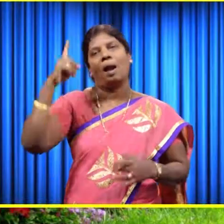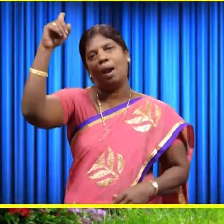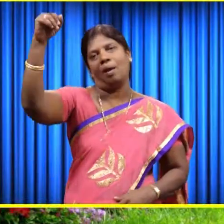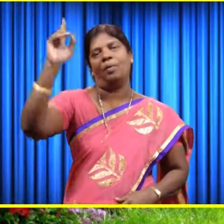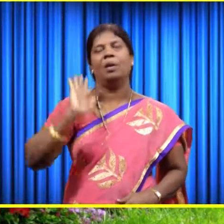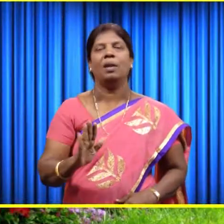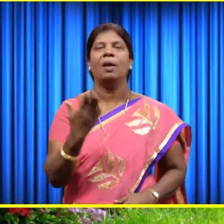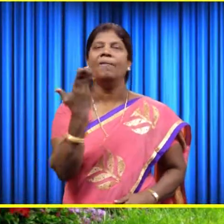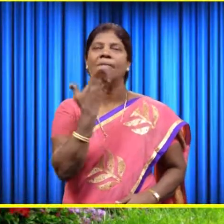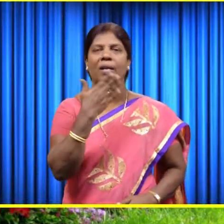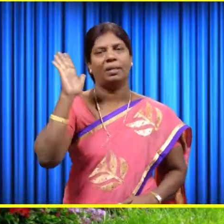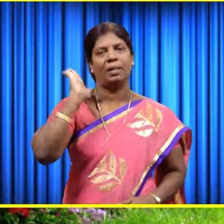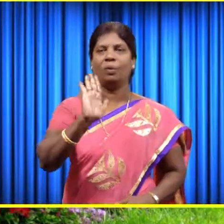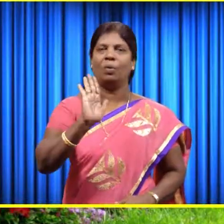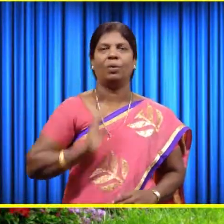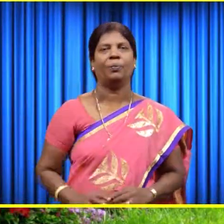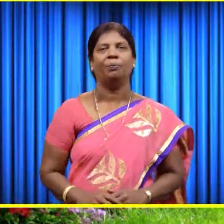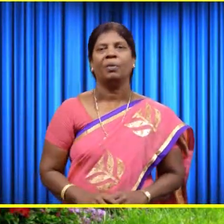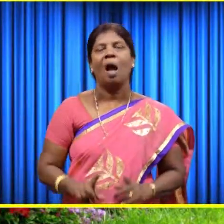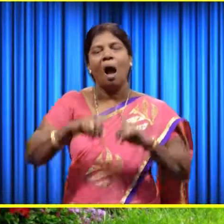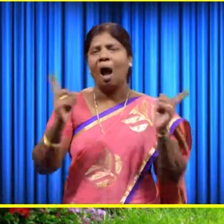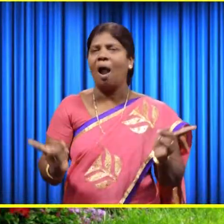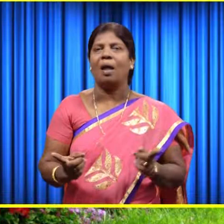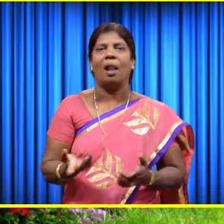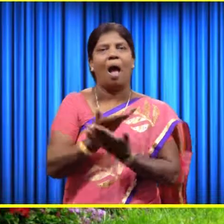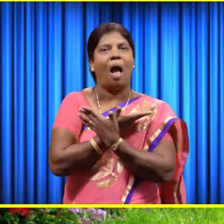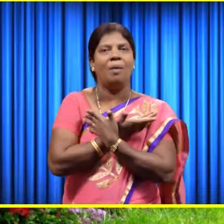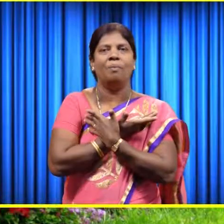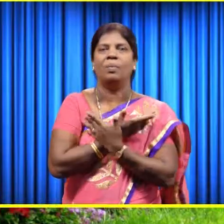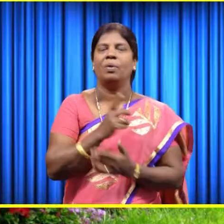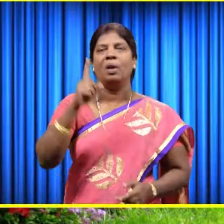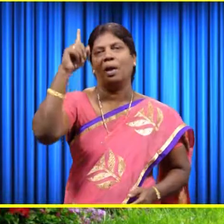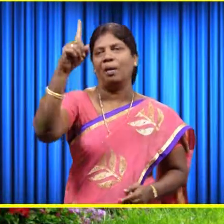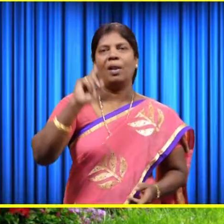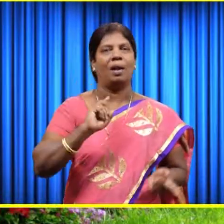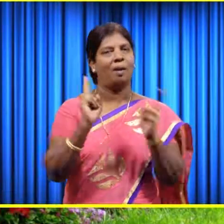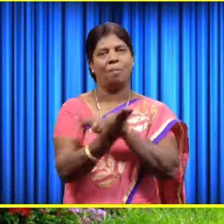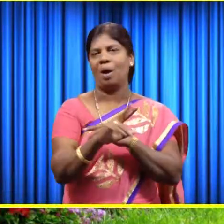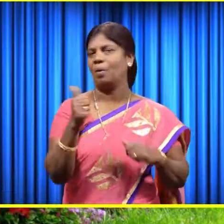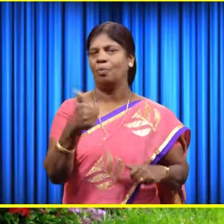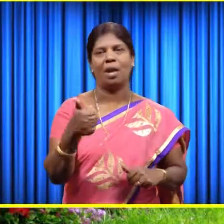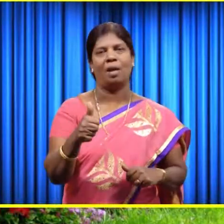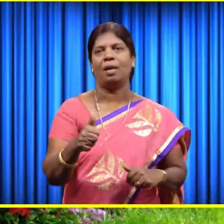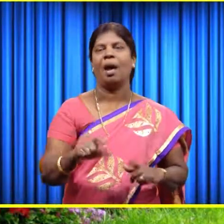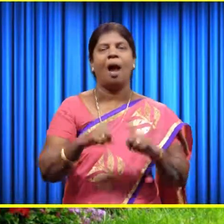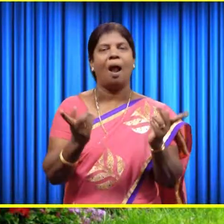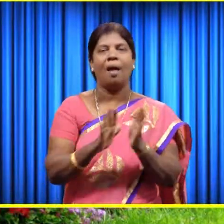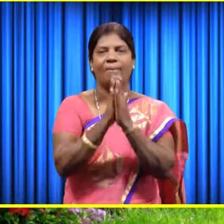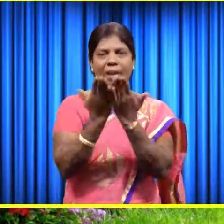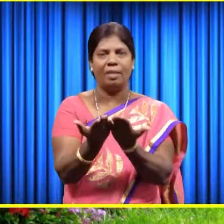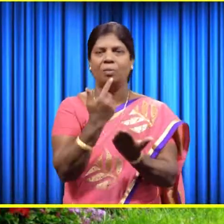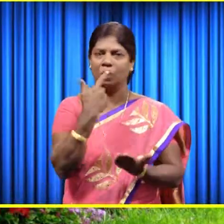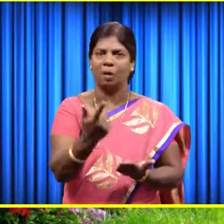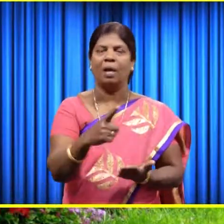என்கிற வாசகத்தை நான் வாசித்திருக்கிறேன். ஆனால் அன்பு கடவுளாக முடியாது. ஆனால் திருமறை சொல்லுகிறது